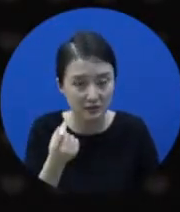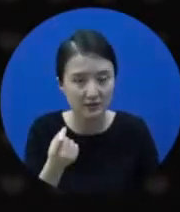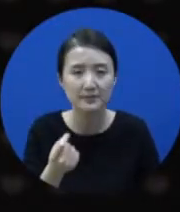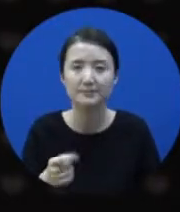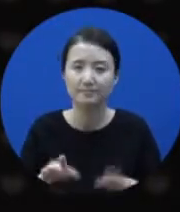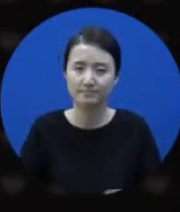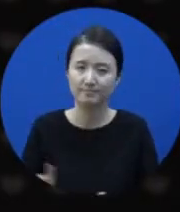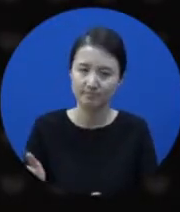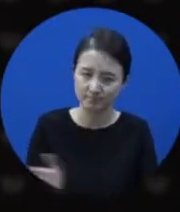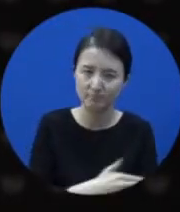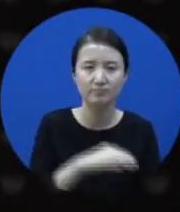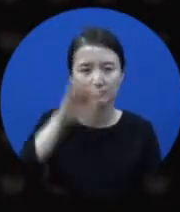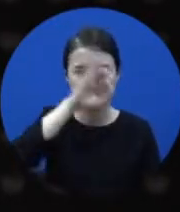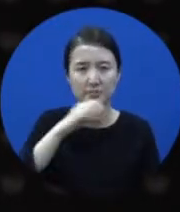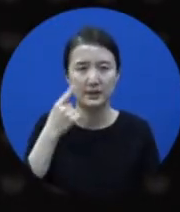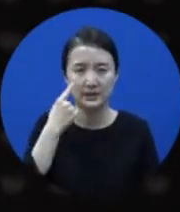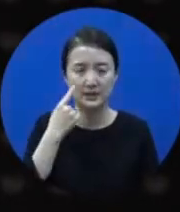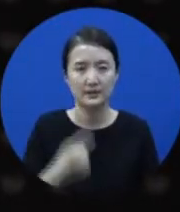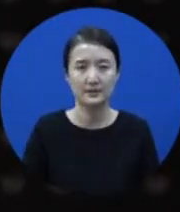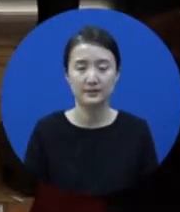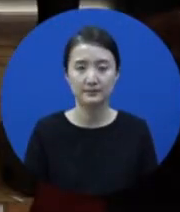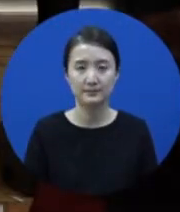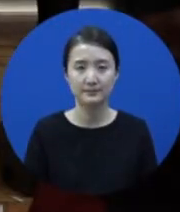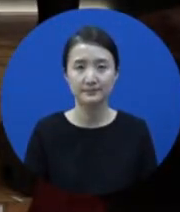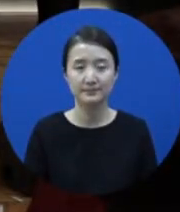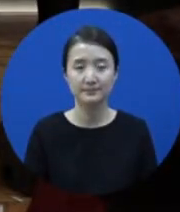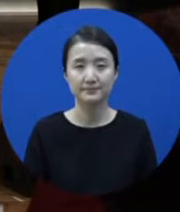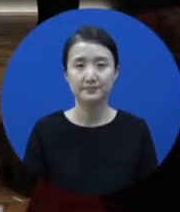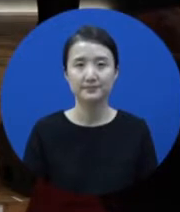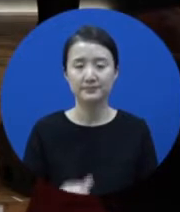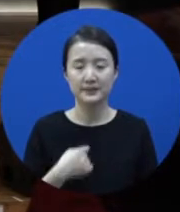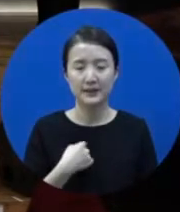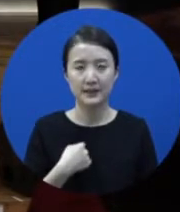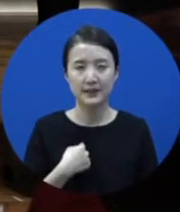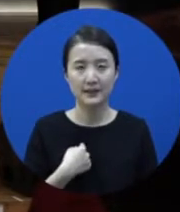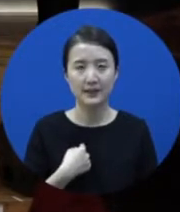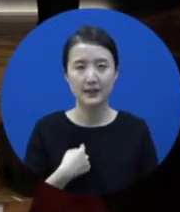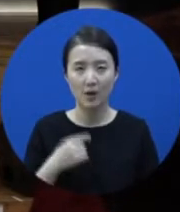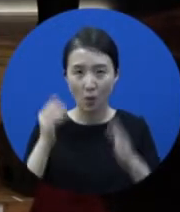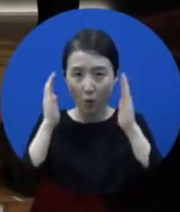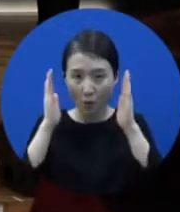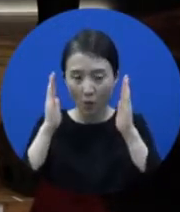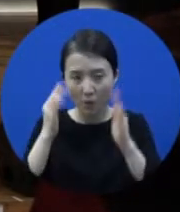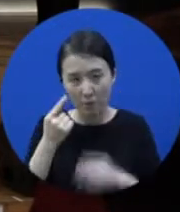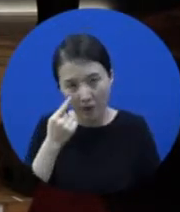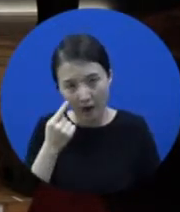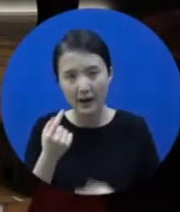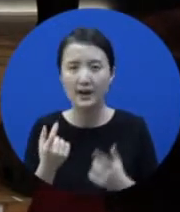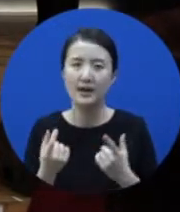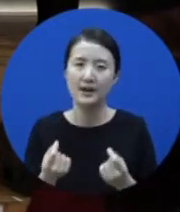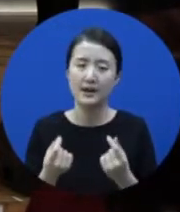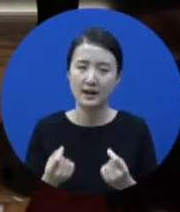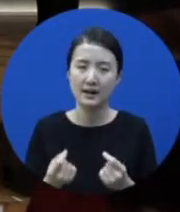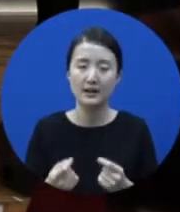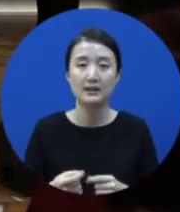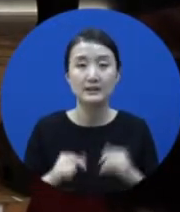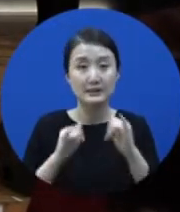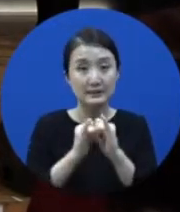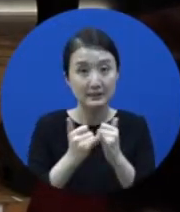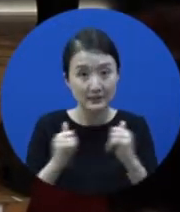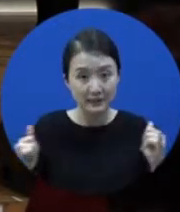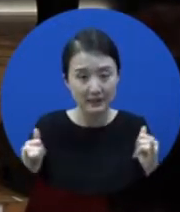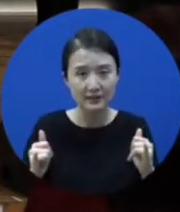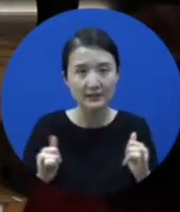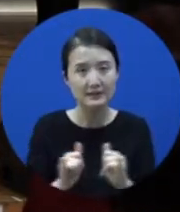가꾸시냐면요. 제가 공부를 해보니까요. 모든 목소리는 아름답습니다. 타고난